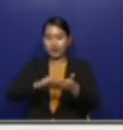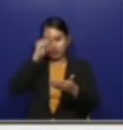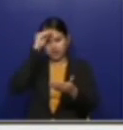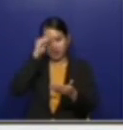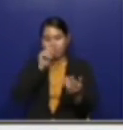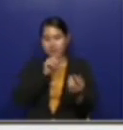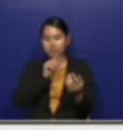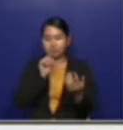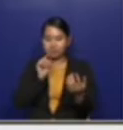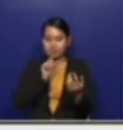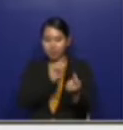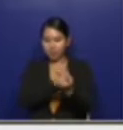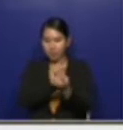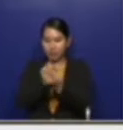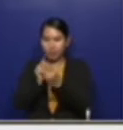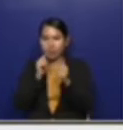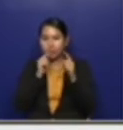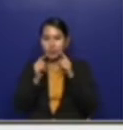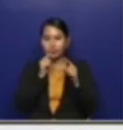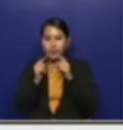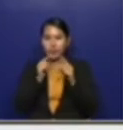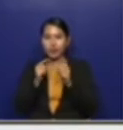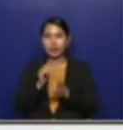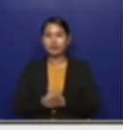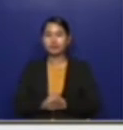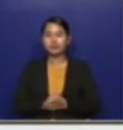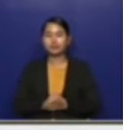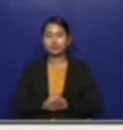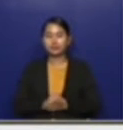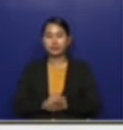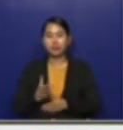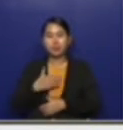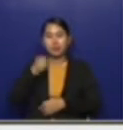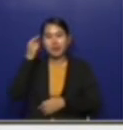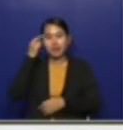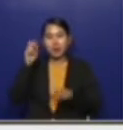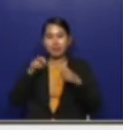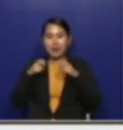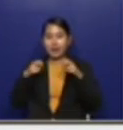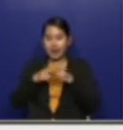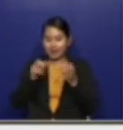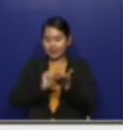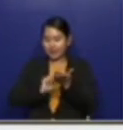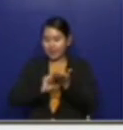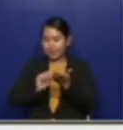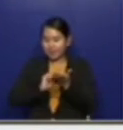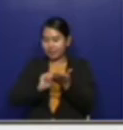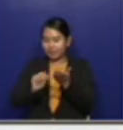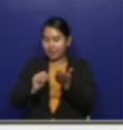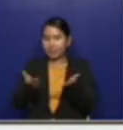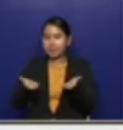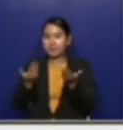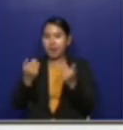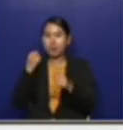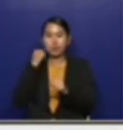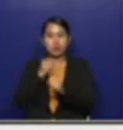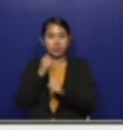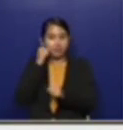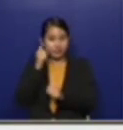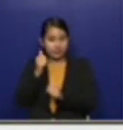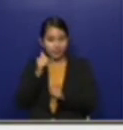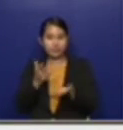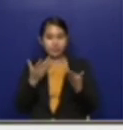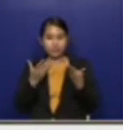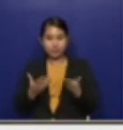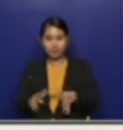ตนักศึกษาให้เป็นเรื่องเป็นราวก็จะแก้ไขคลี่คลายสถานการณ์แล้วก็หันหน้า